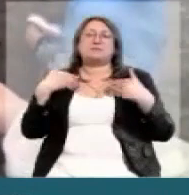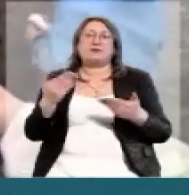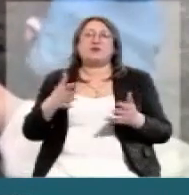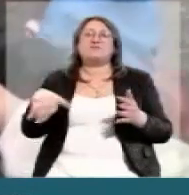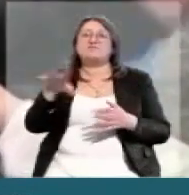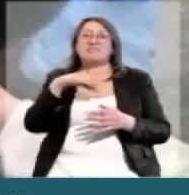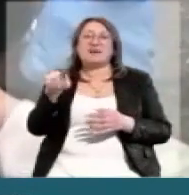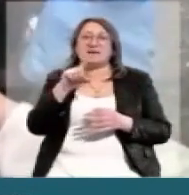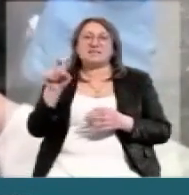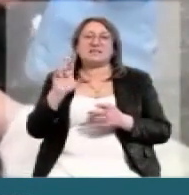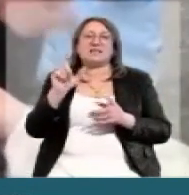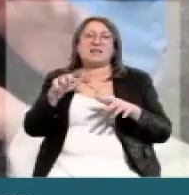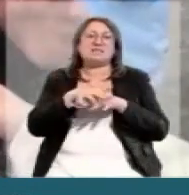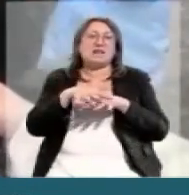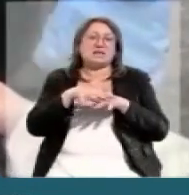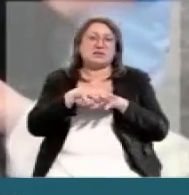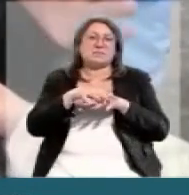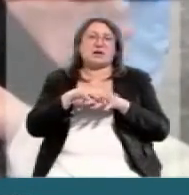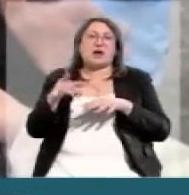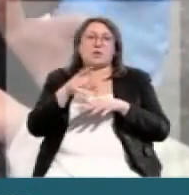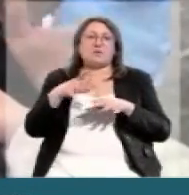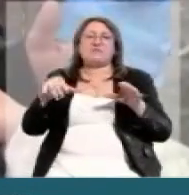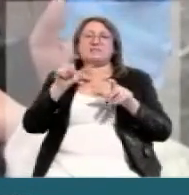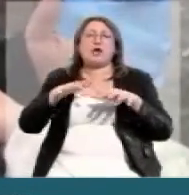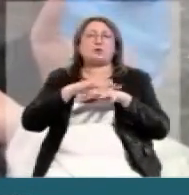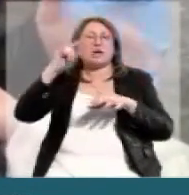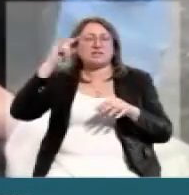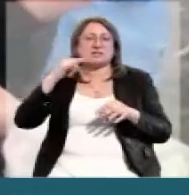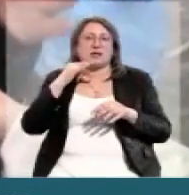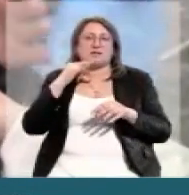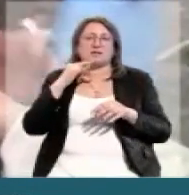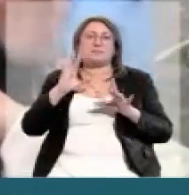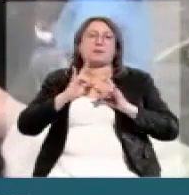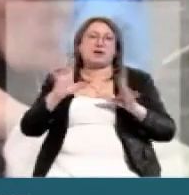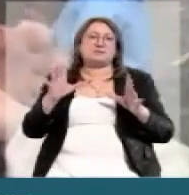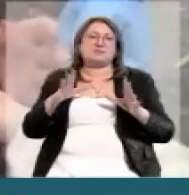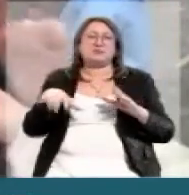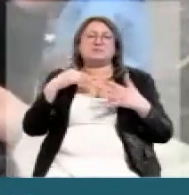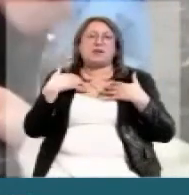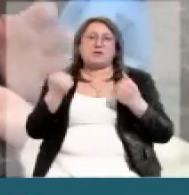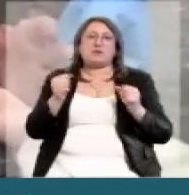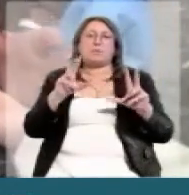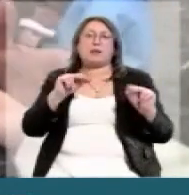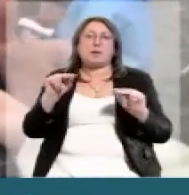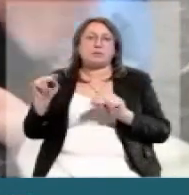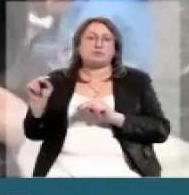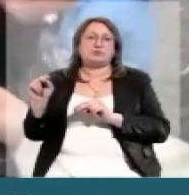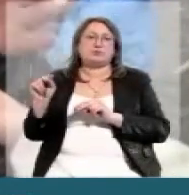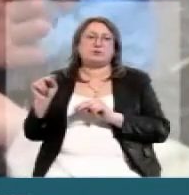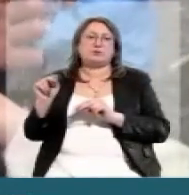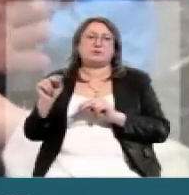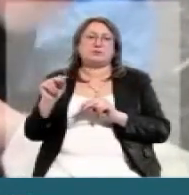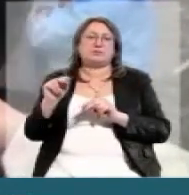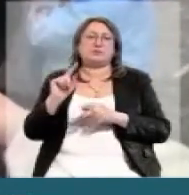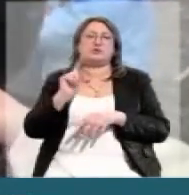Поздравляем всех населения района. Весь народ Казахстана с праздником. Всем здоровья, благополучия.